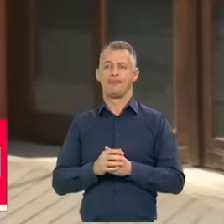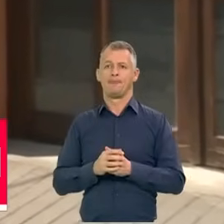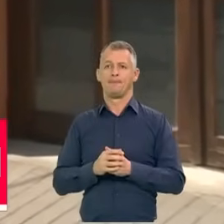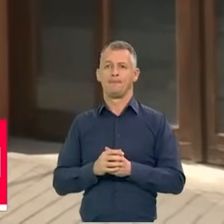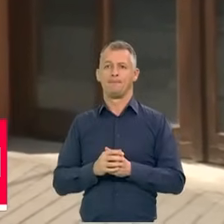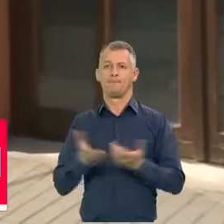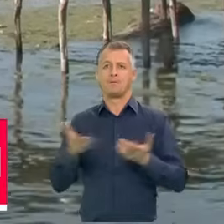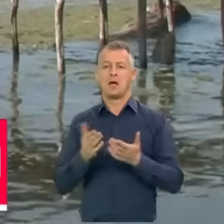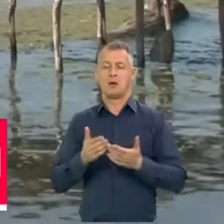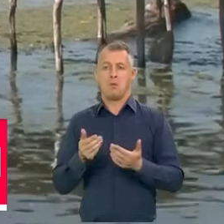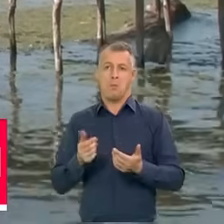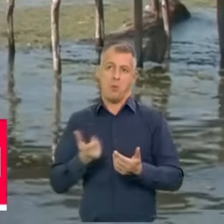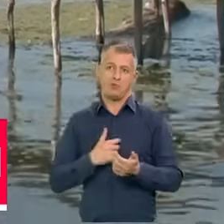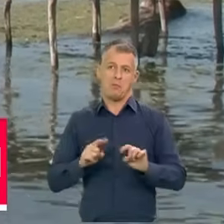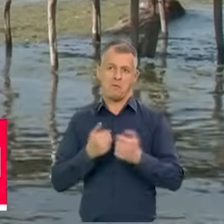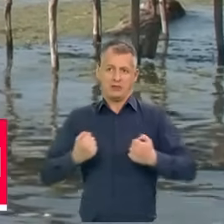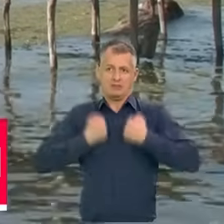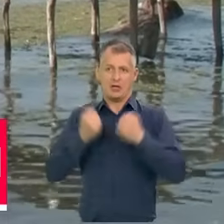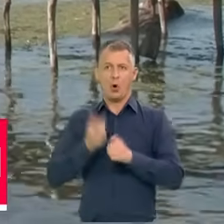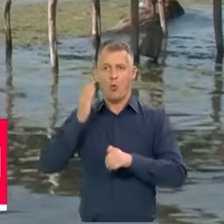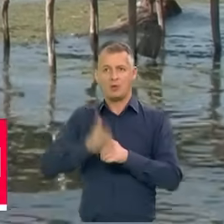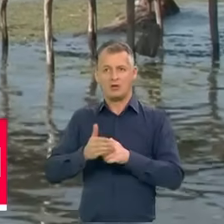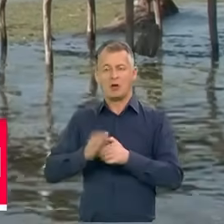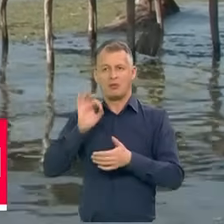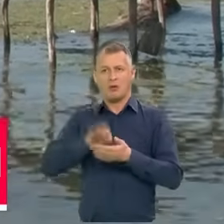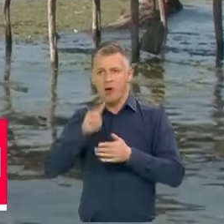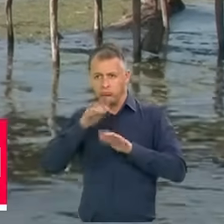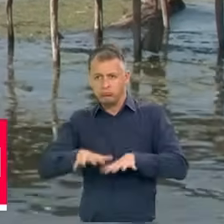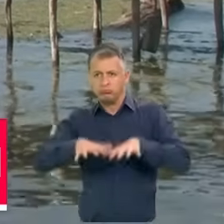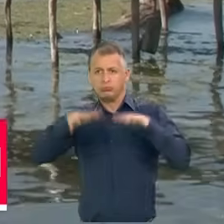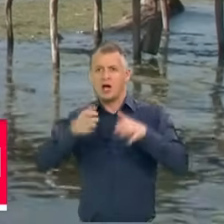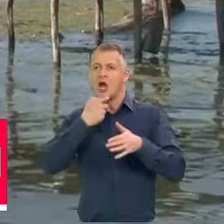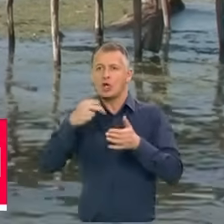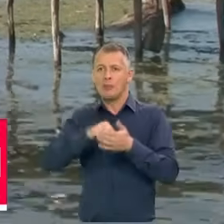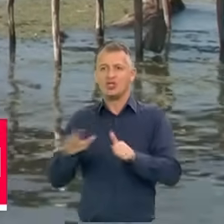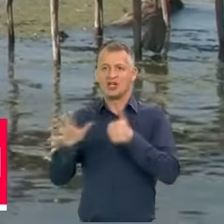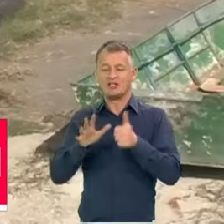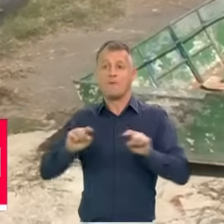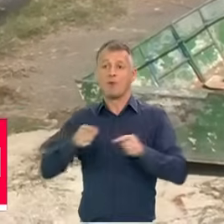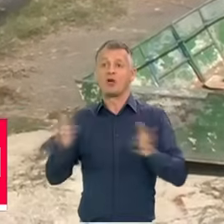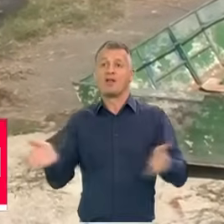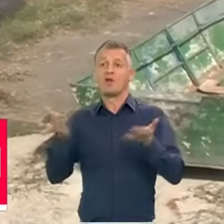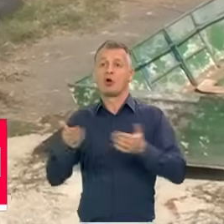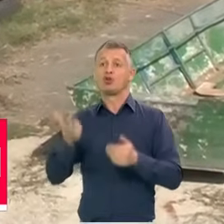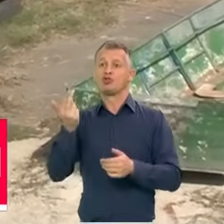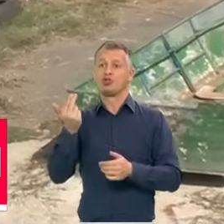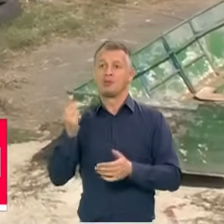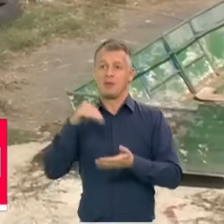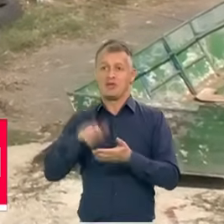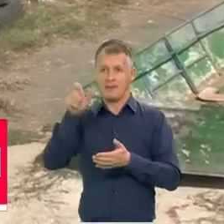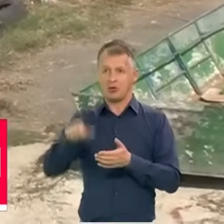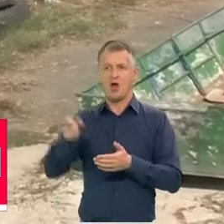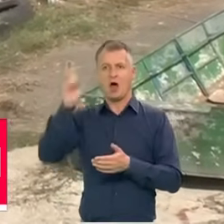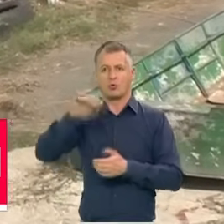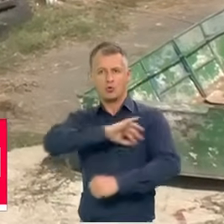care să ne sperie ultima mare inundație de pe Dunăre din 2006 a provocat evacuarea a 15000 de oameni atunci